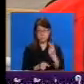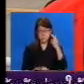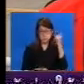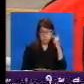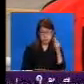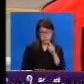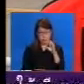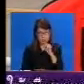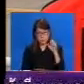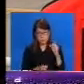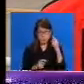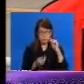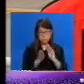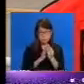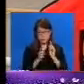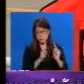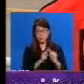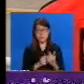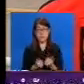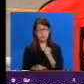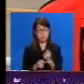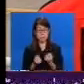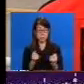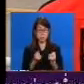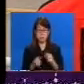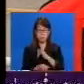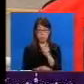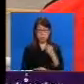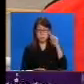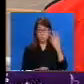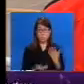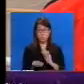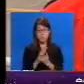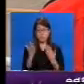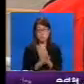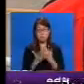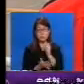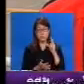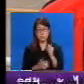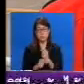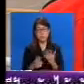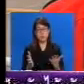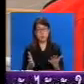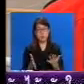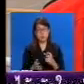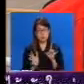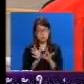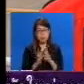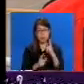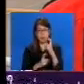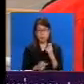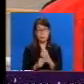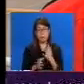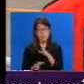ที่ดีตลอดเวลาเพราะว่าทุกอย่างทุกอย่างในขณะการบินนั้ น มีการเปลี่ยนแปลงที่รวดเร็วมาก เหมือนมังกร ท้ายที่สุดแล้วมันก็คือความอันตรายพล